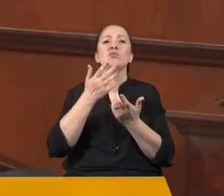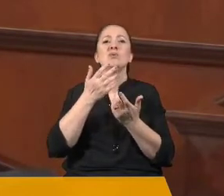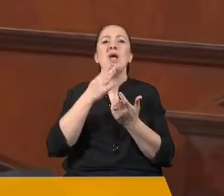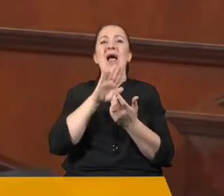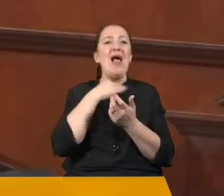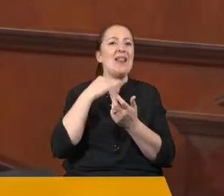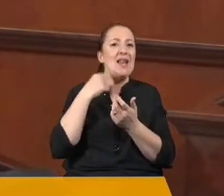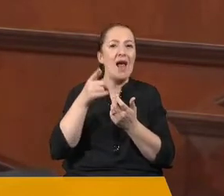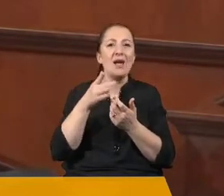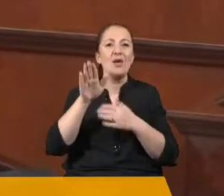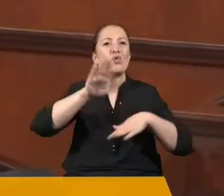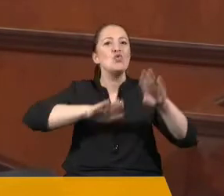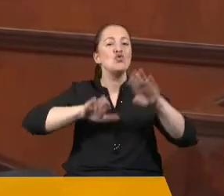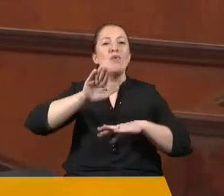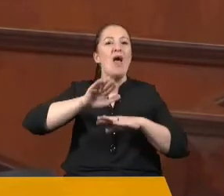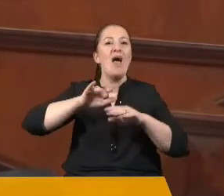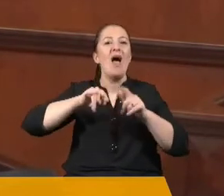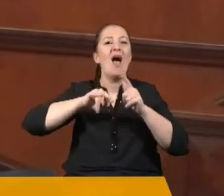dolduran